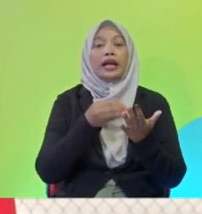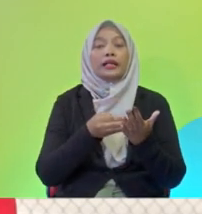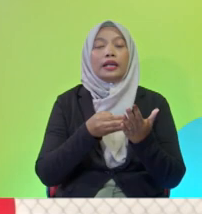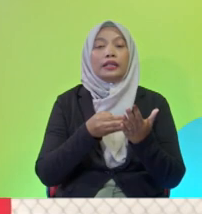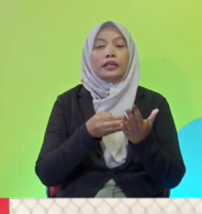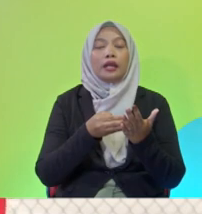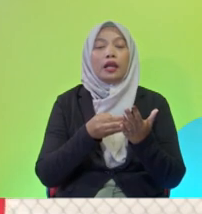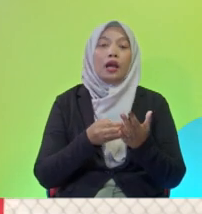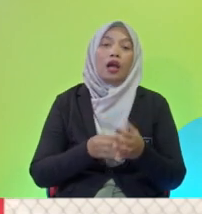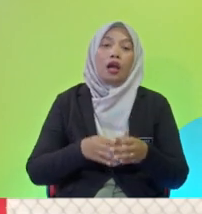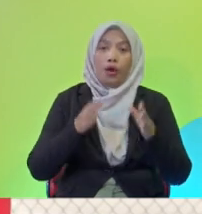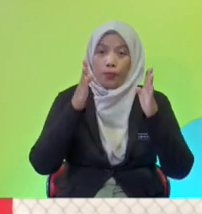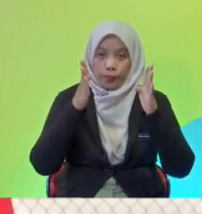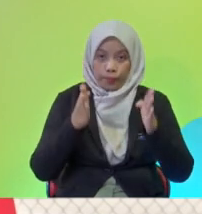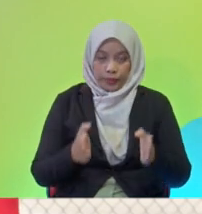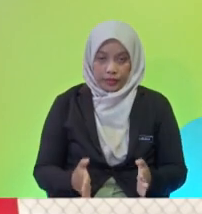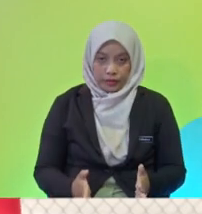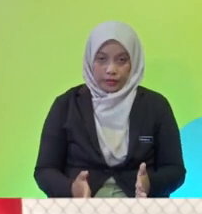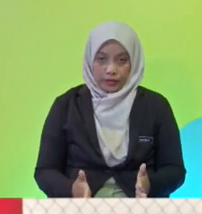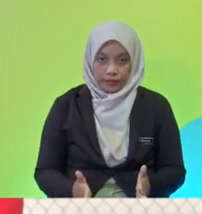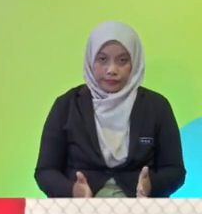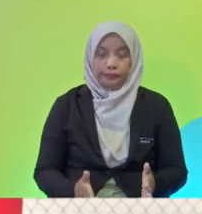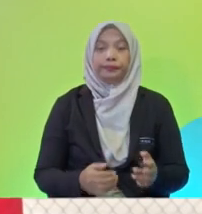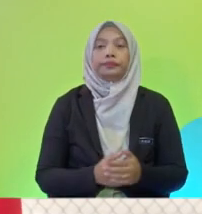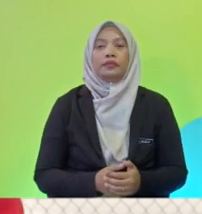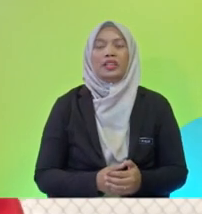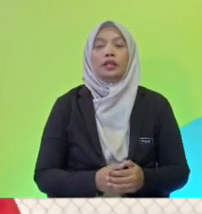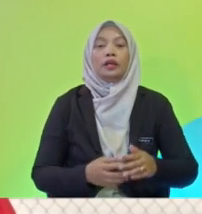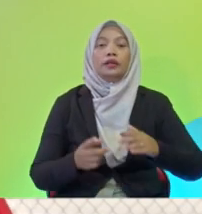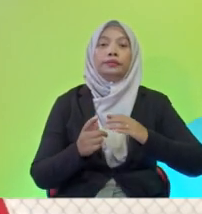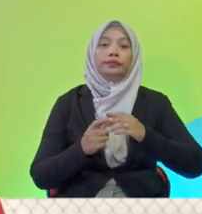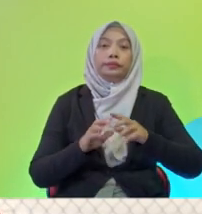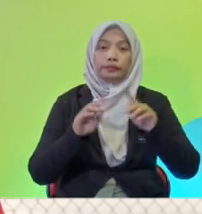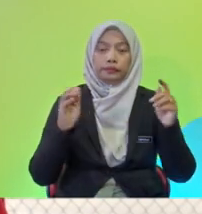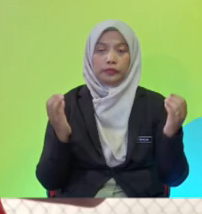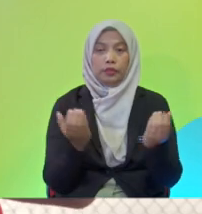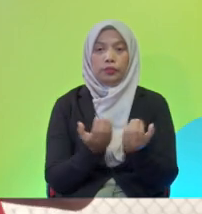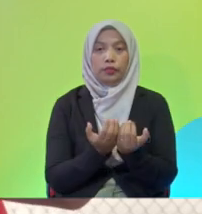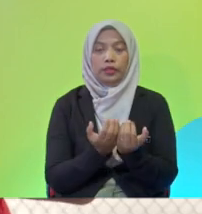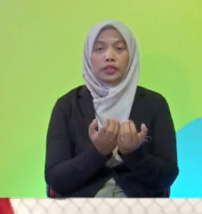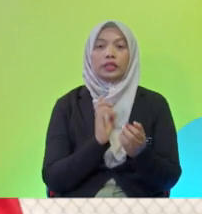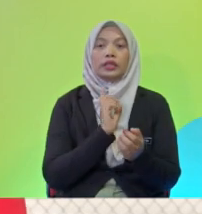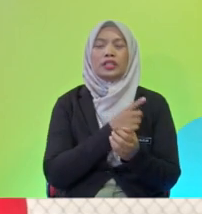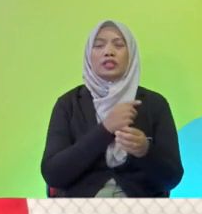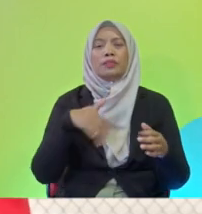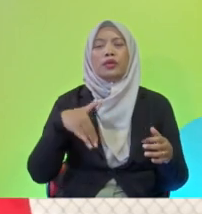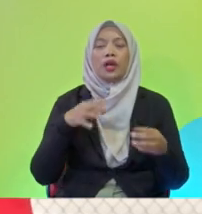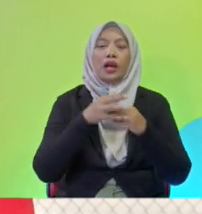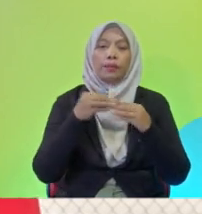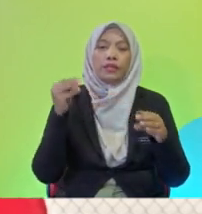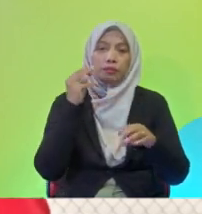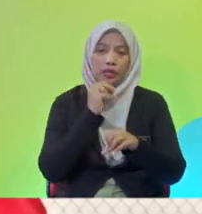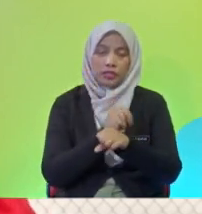okey, ataupun sebelum masa habis tim kita dapat menyingkirkan semua pasukan lawan. Sebelum habis